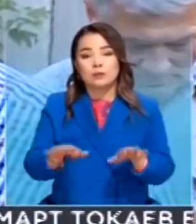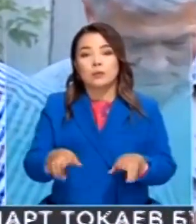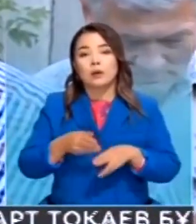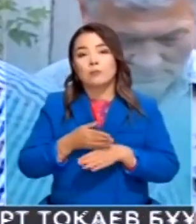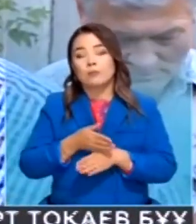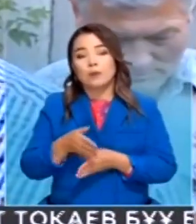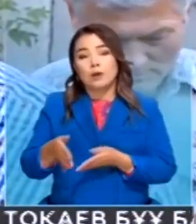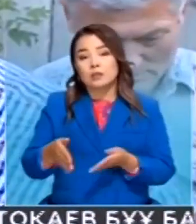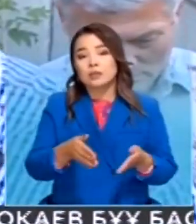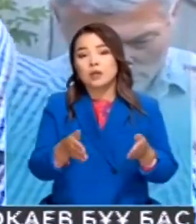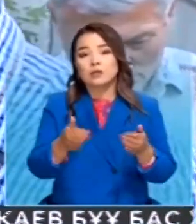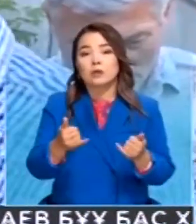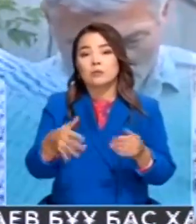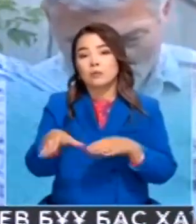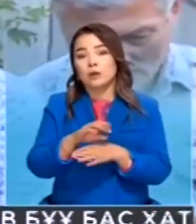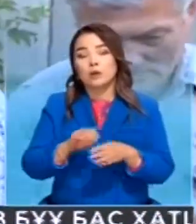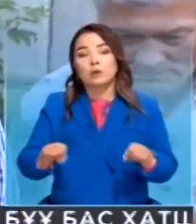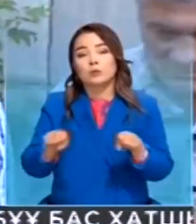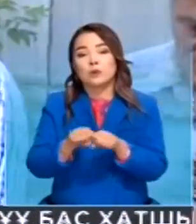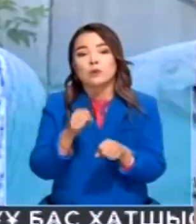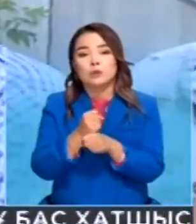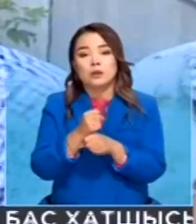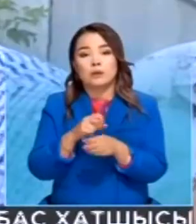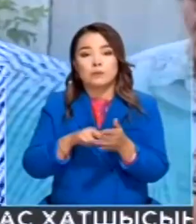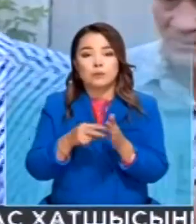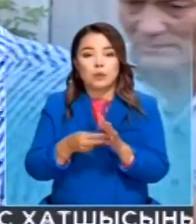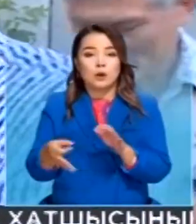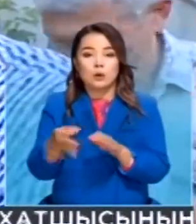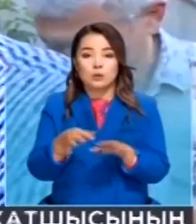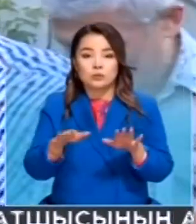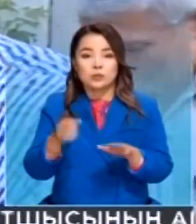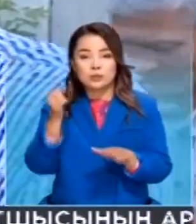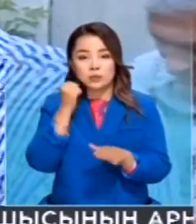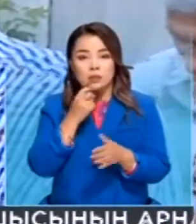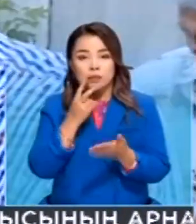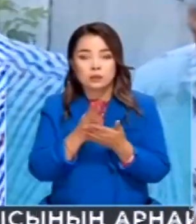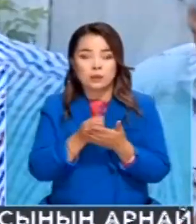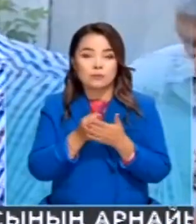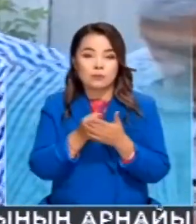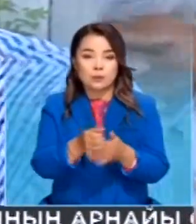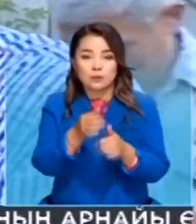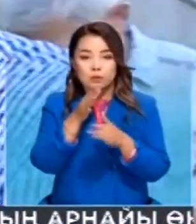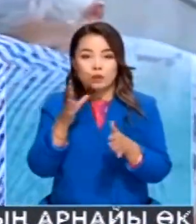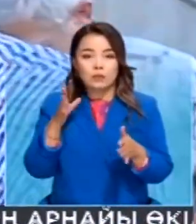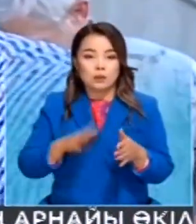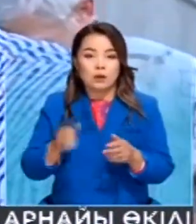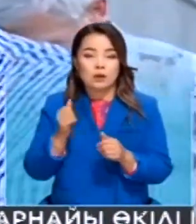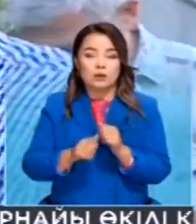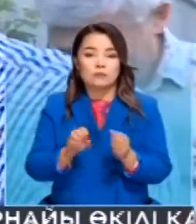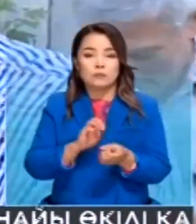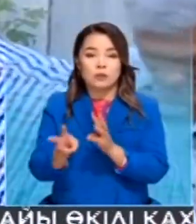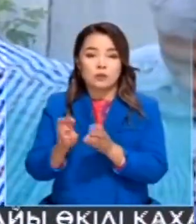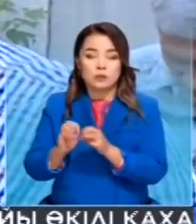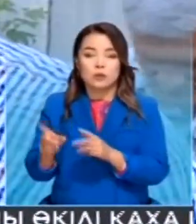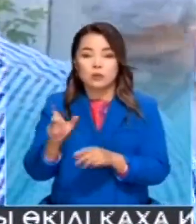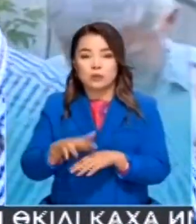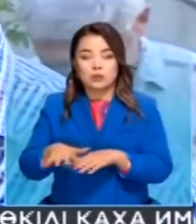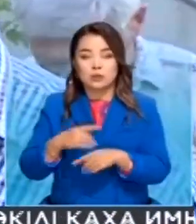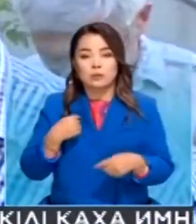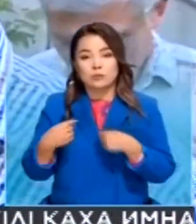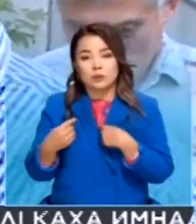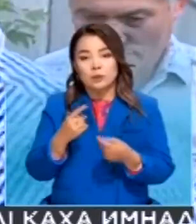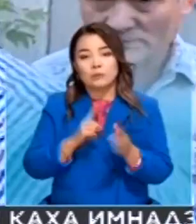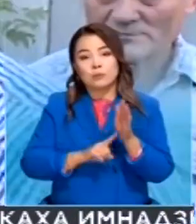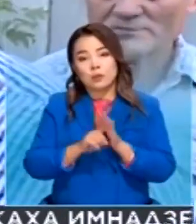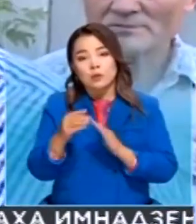магистральды құбыры өтеді. Соған қосуды ойластырып отырмыз. Бірақ аудан ішілік құбырлар тозған, үлкен қысымға шыдамайды. Ертең әр жерден жарылып елдің берекесін алады. Сондықтан біз